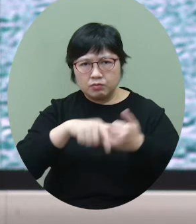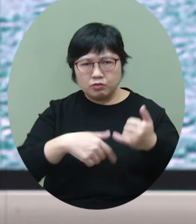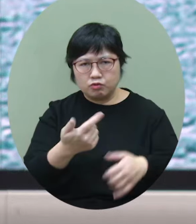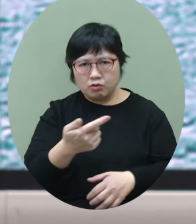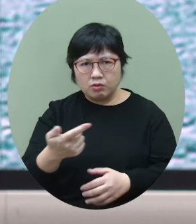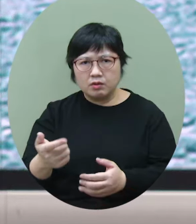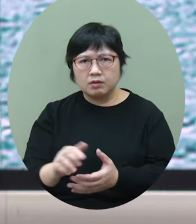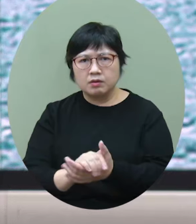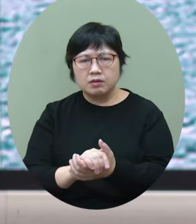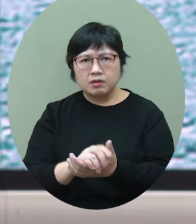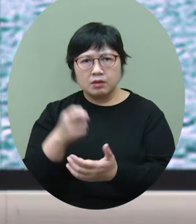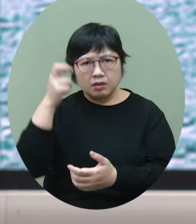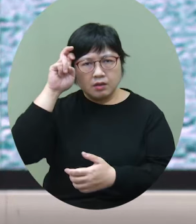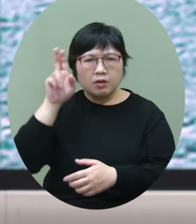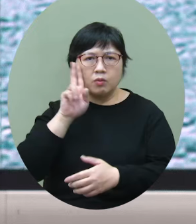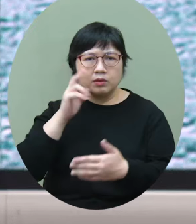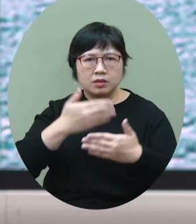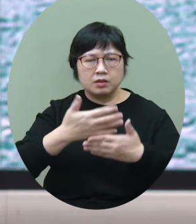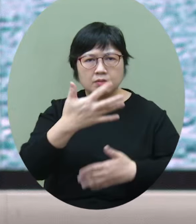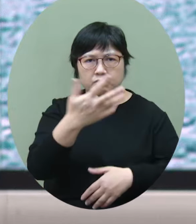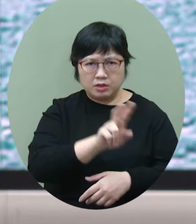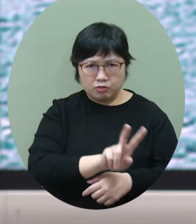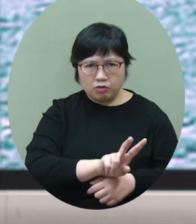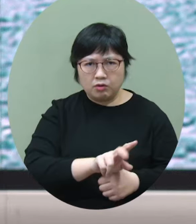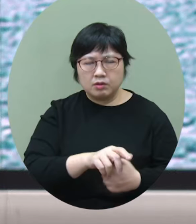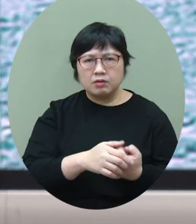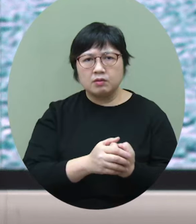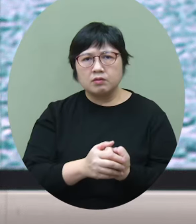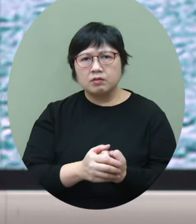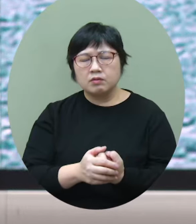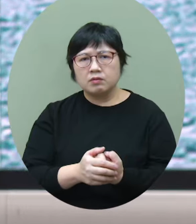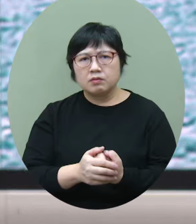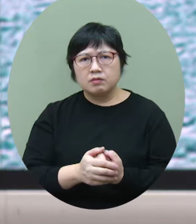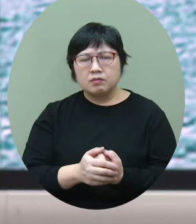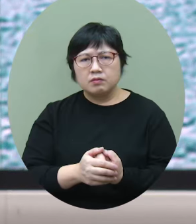看看是不是好像第五座的情況那樣啦。